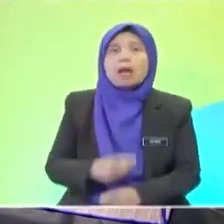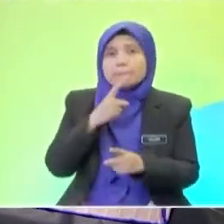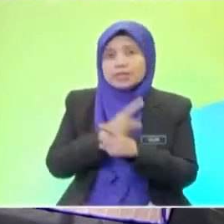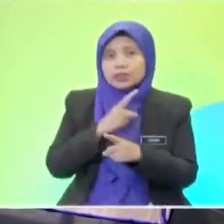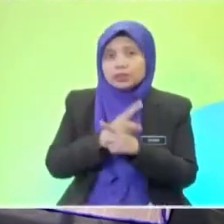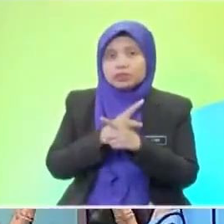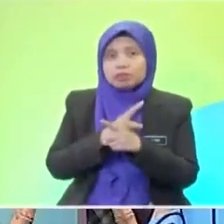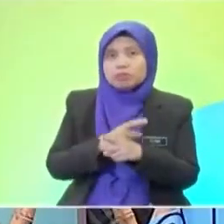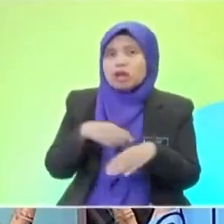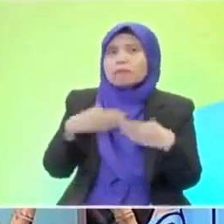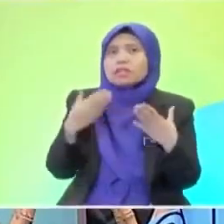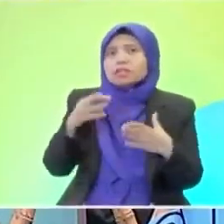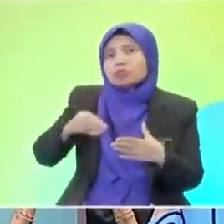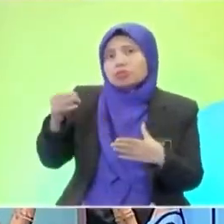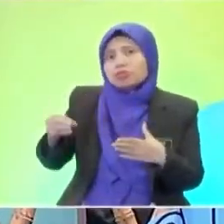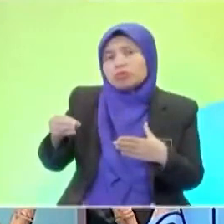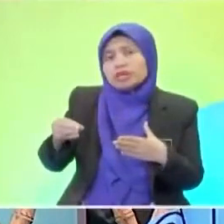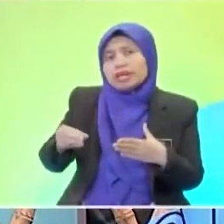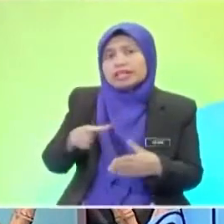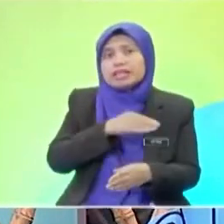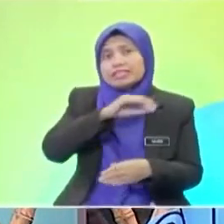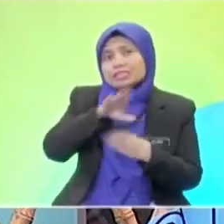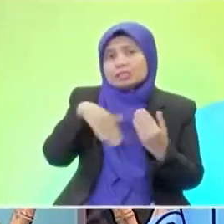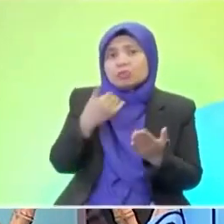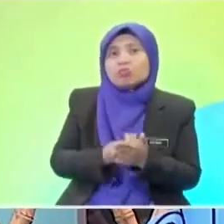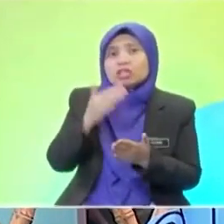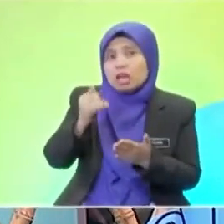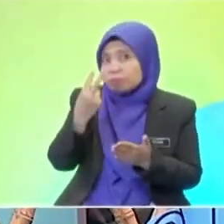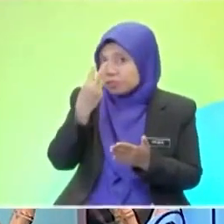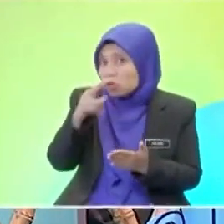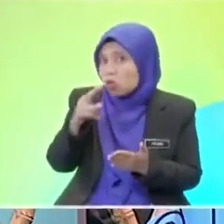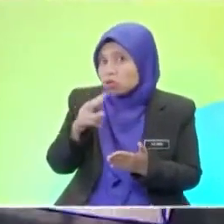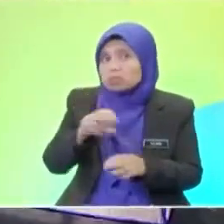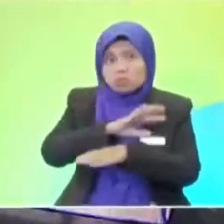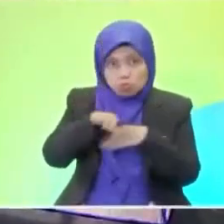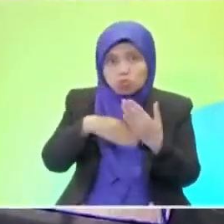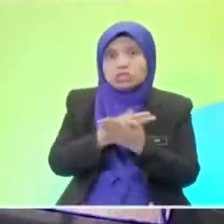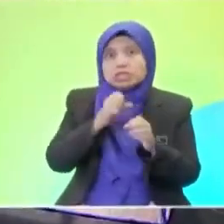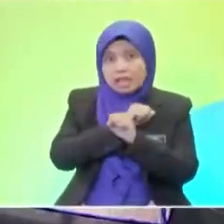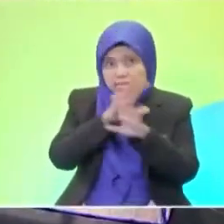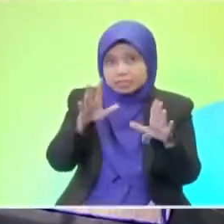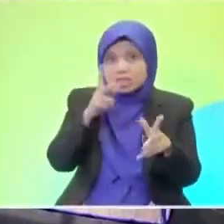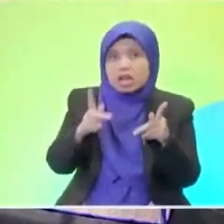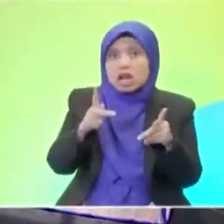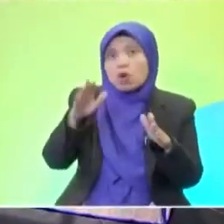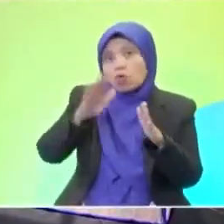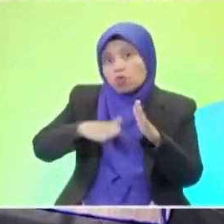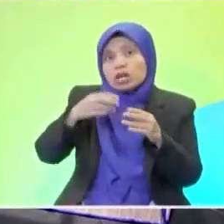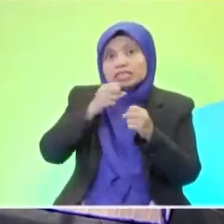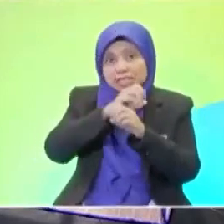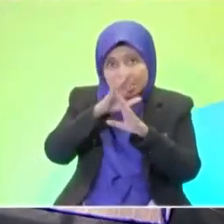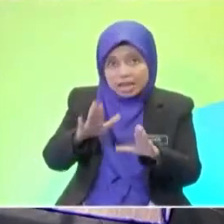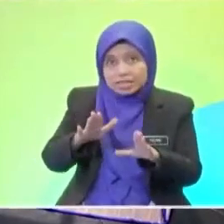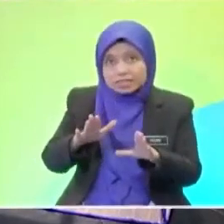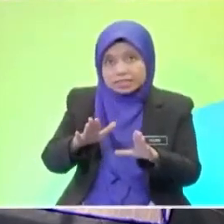Bagaimana murid-murid atau penonton yang berada di rumah adakah anda juga jelas kalau kurang jelas Ajeng saya berikan